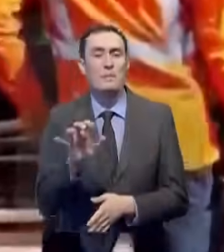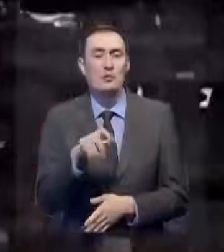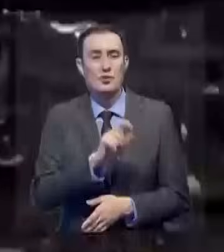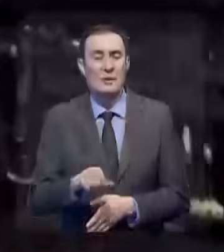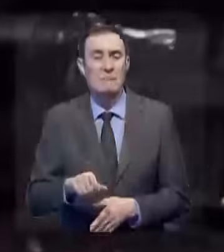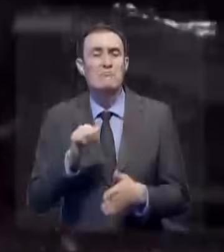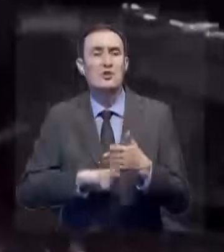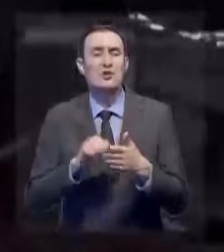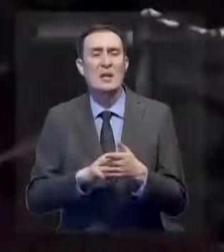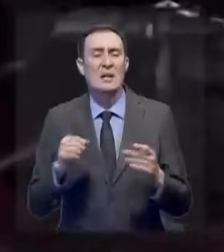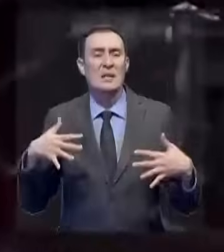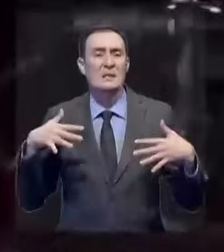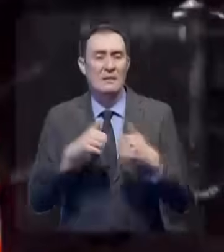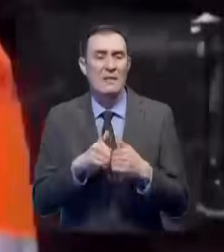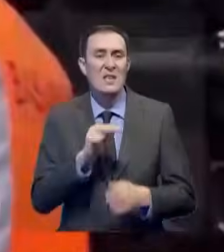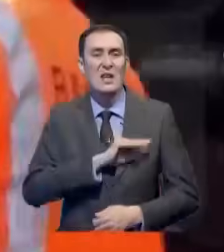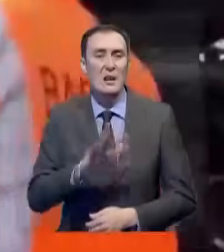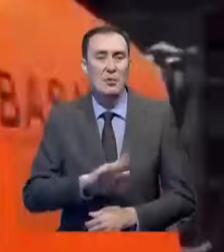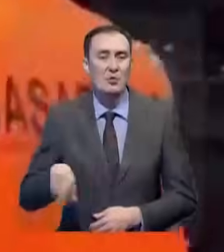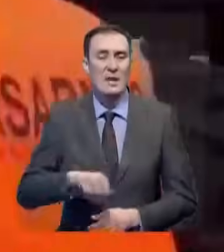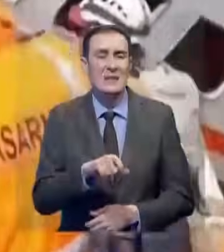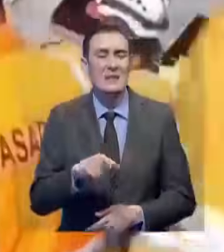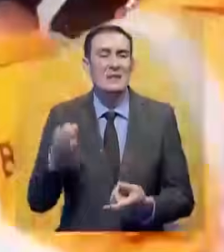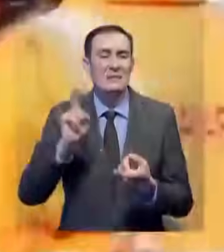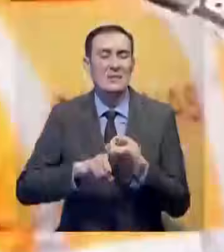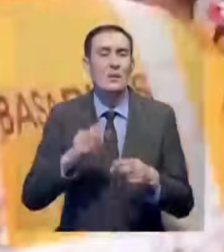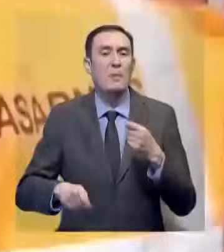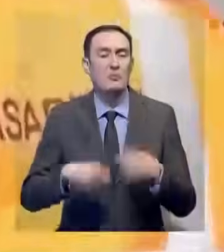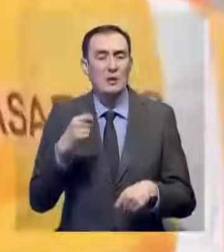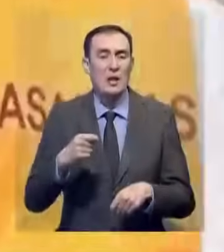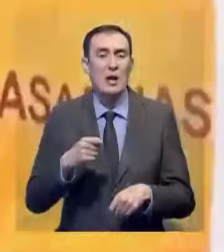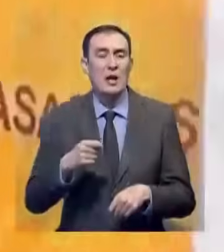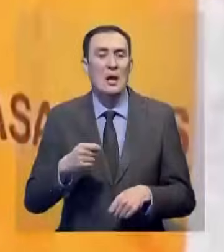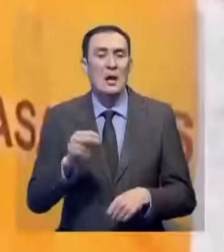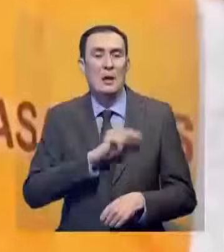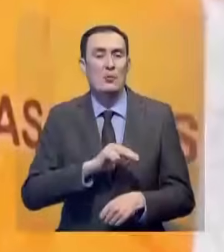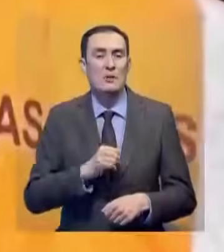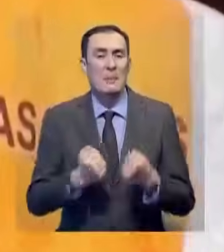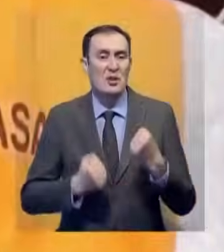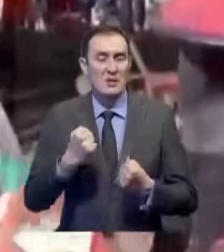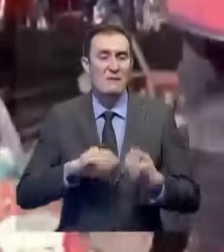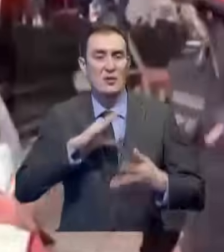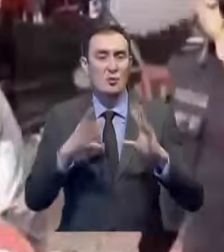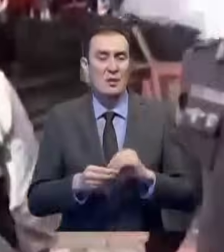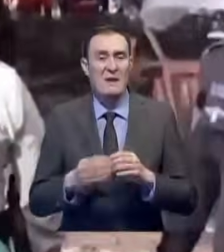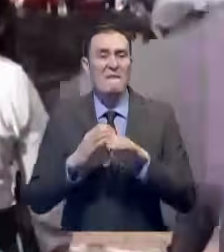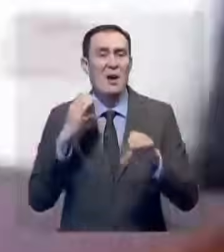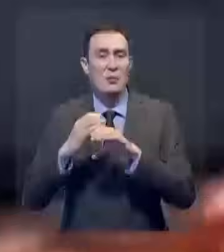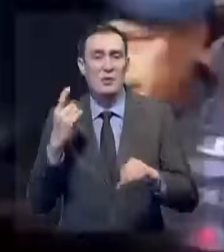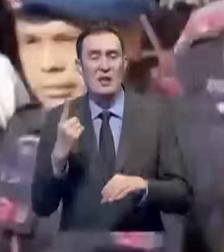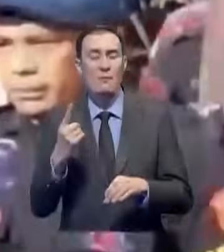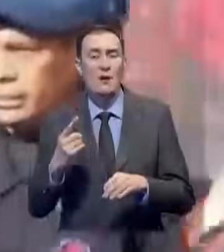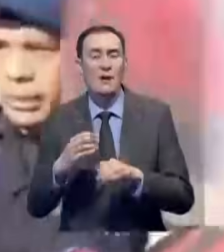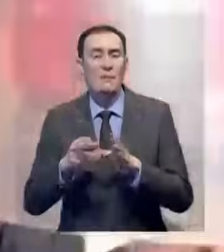Причина столкновения – нефункционирующие линии связи, которые помешали коммуникации машинистов. В результате часть вагонов одного